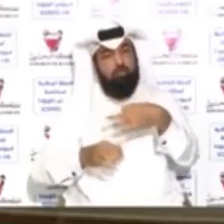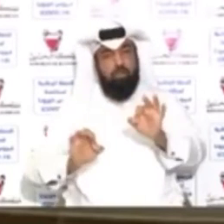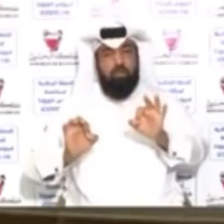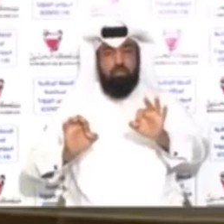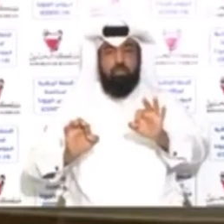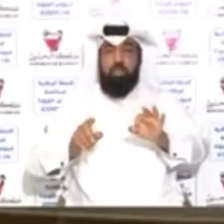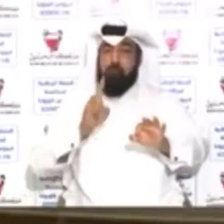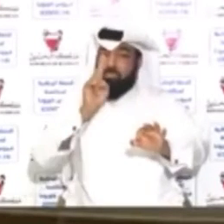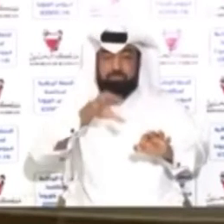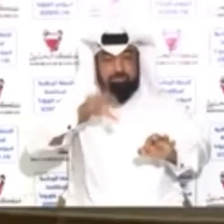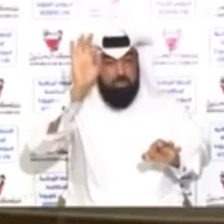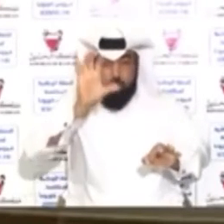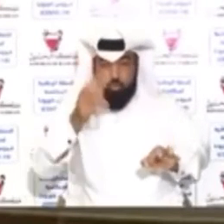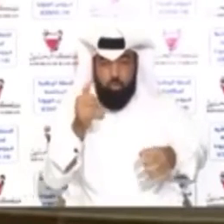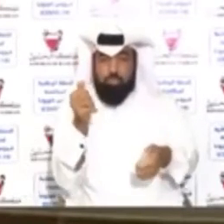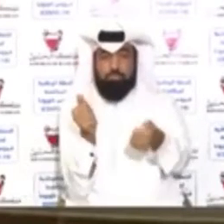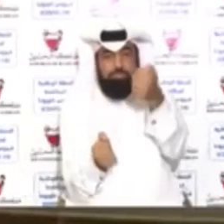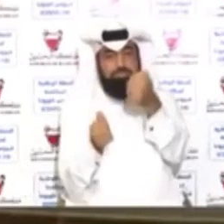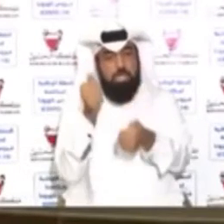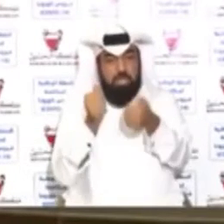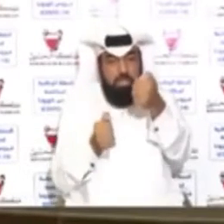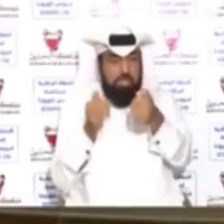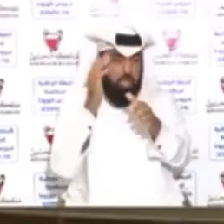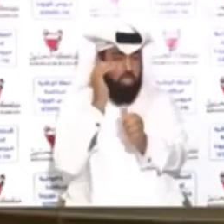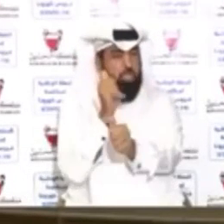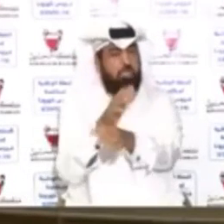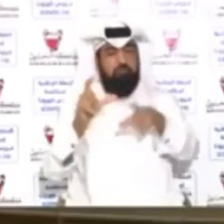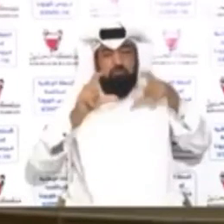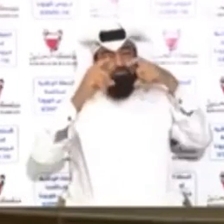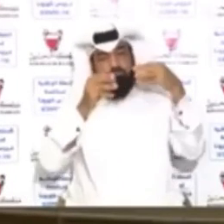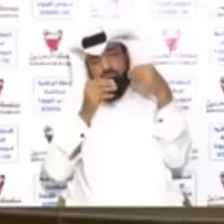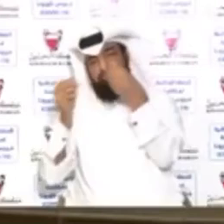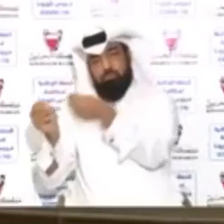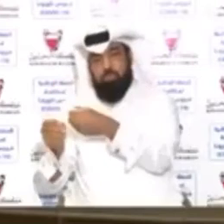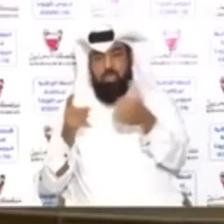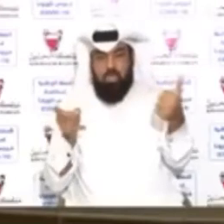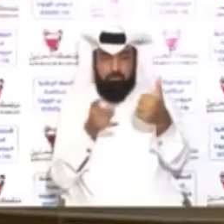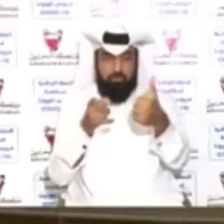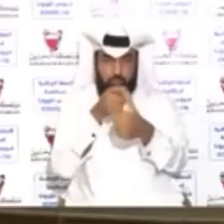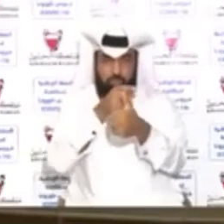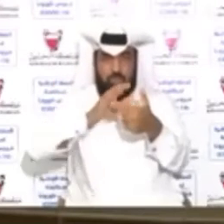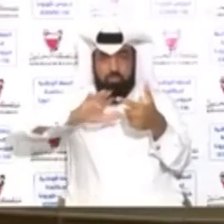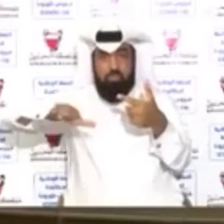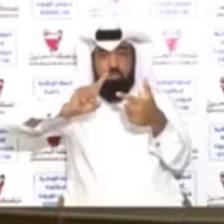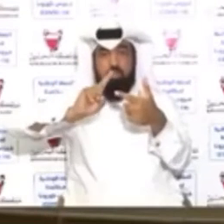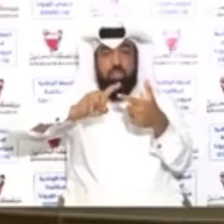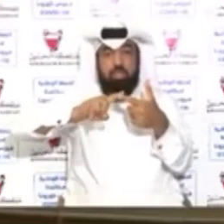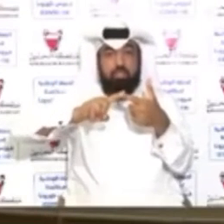قيادة السيارة. ارتداؤه أيضا عند ممارسة رياضة المشي،